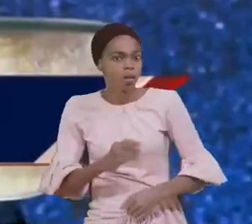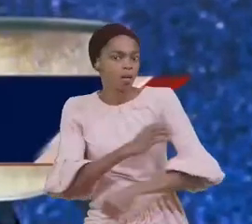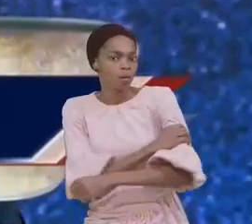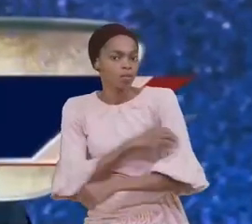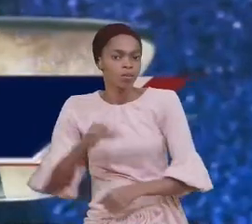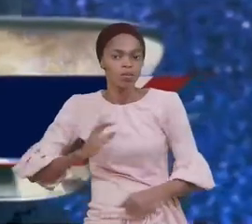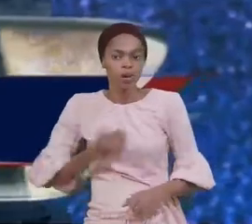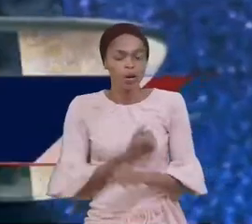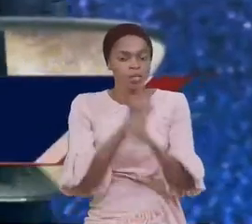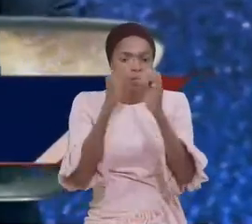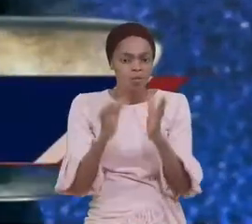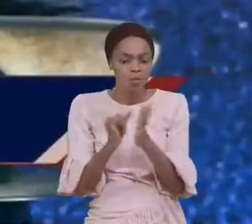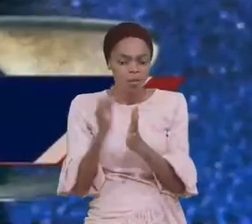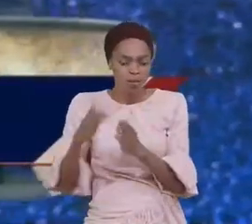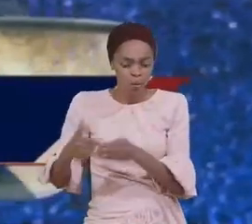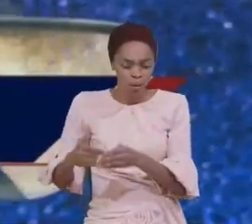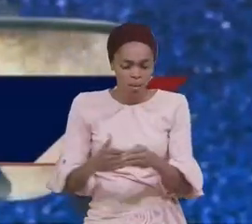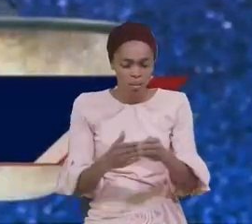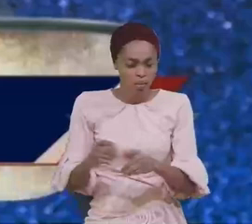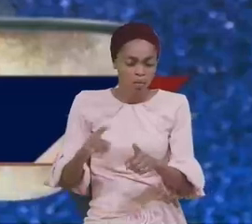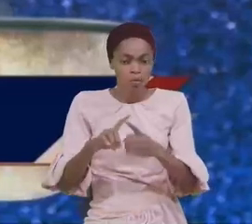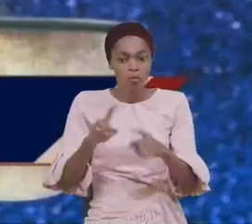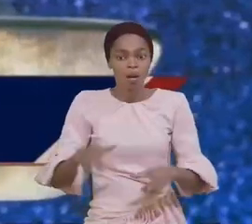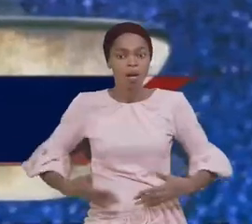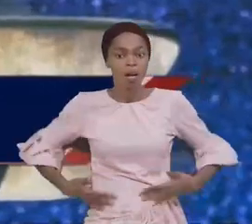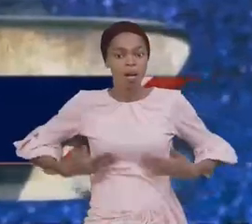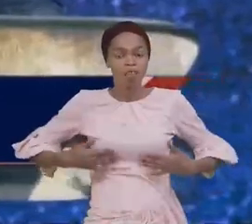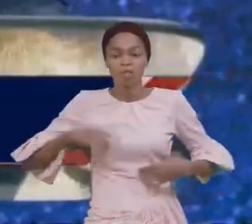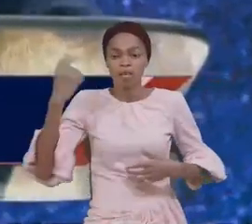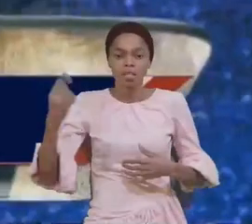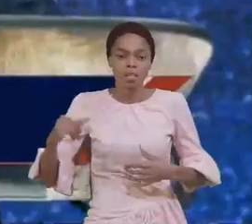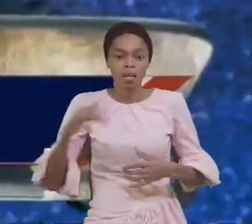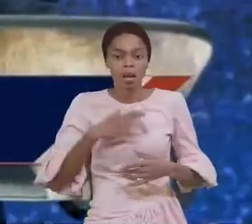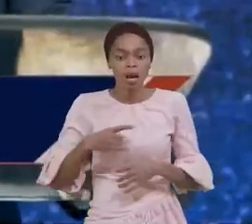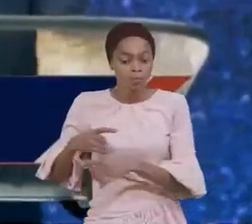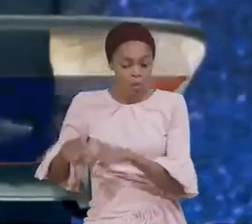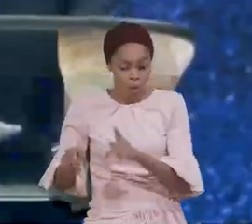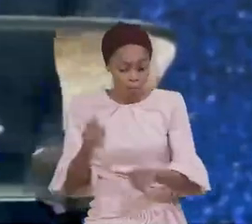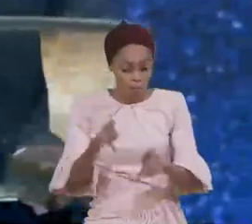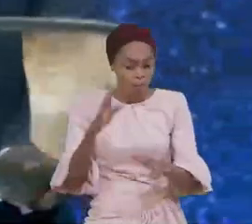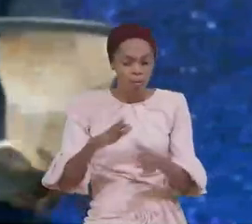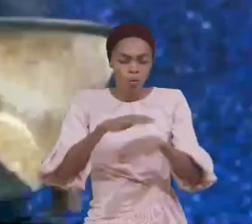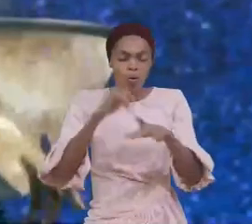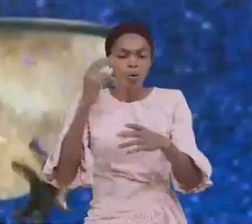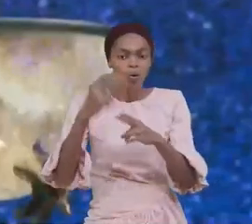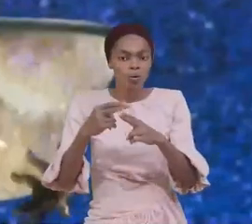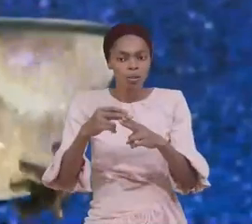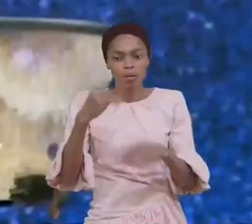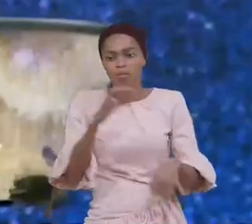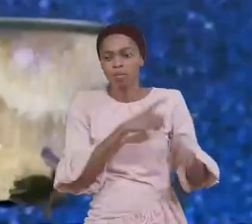notre salut, alors qui doit le conduire à la vie éternelle. Alors ils vont invoquer le nom du Seigneur et